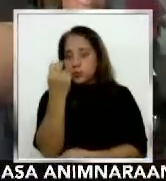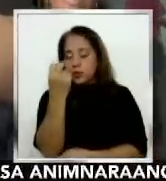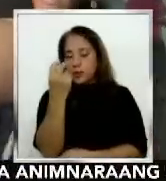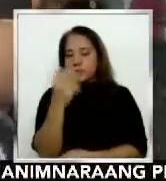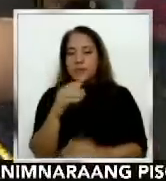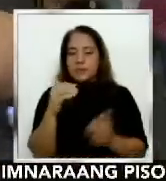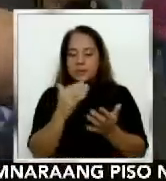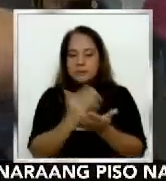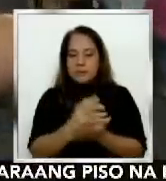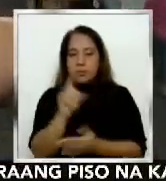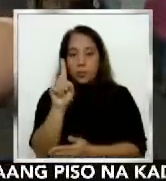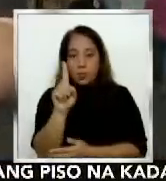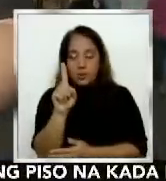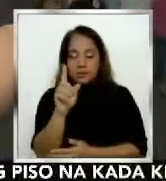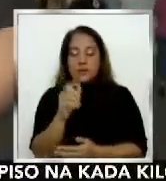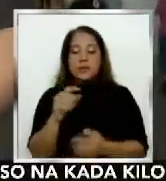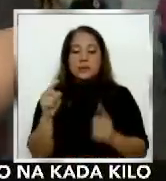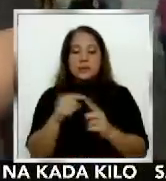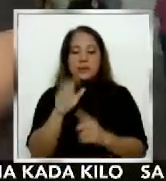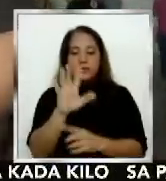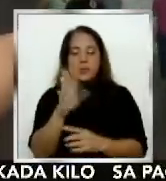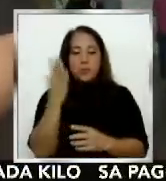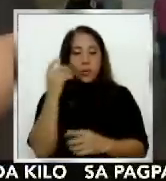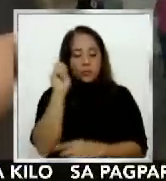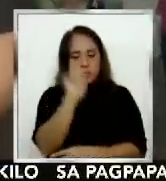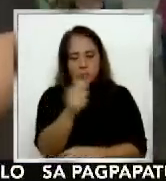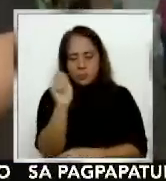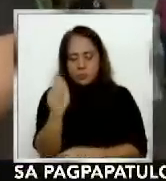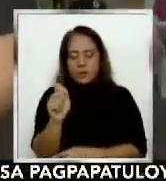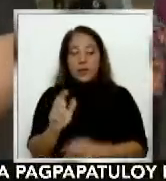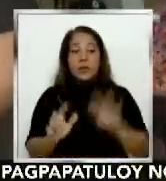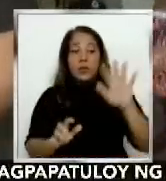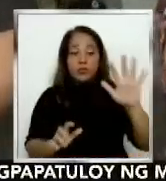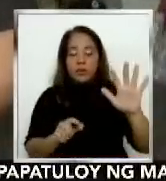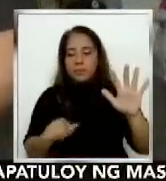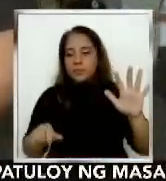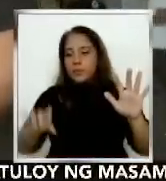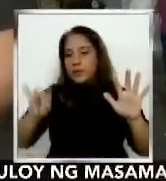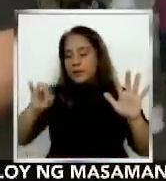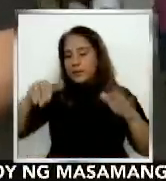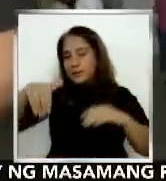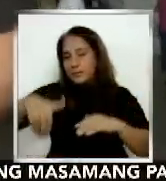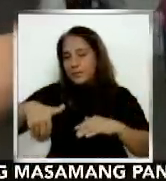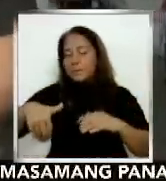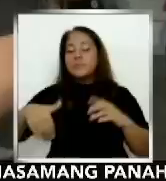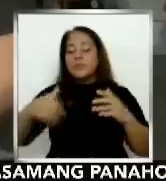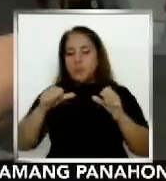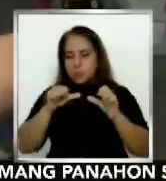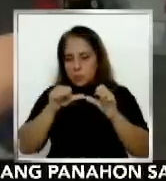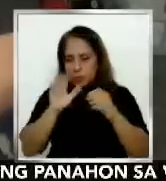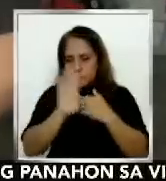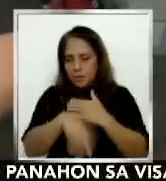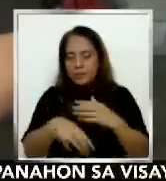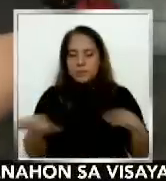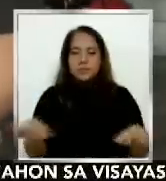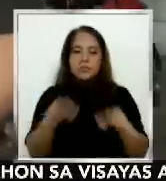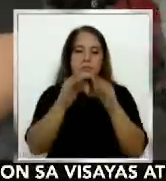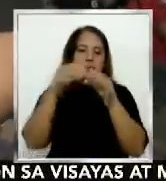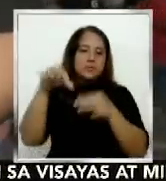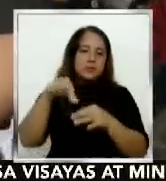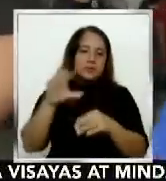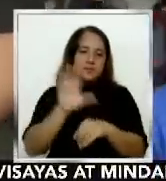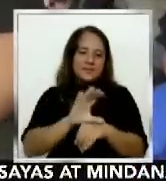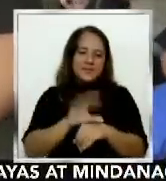alauna hanggang alas 5 para nga po sa blessing. At alas 5 ng hapon hanggang 8 p.m. ang resume ng misa sa Quiapo Church. At yan muna ang